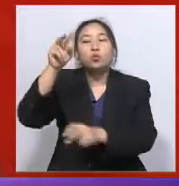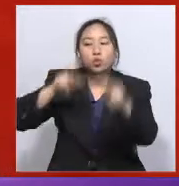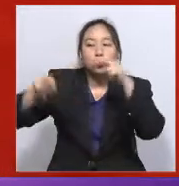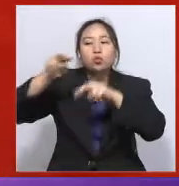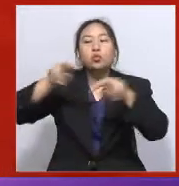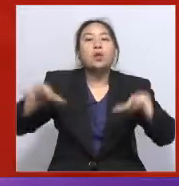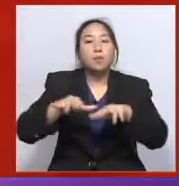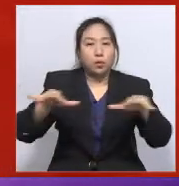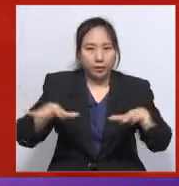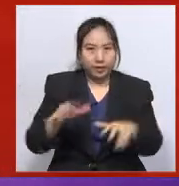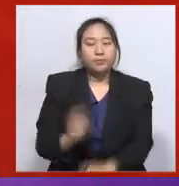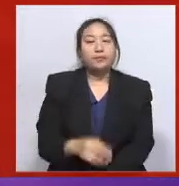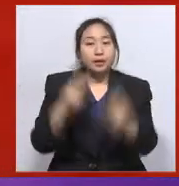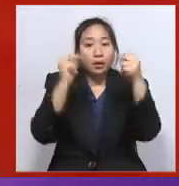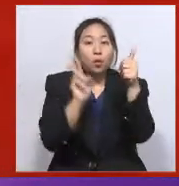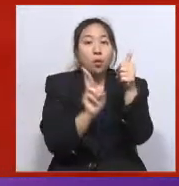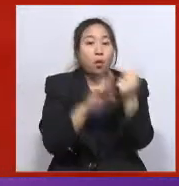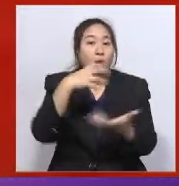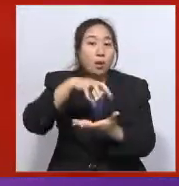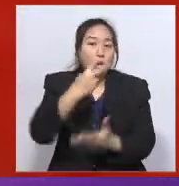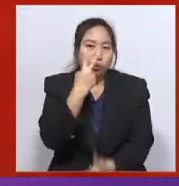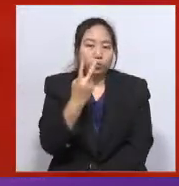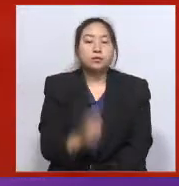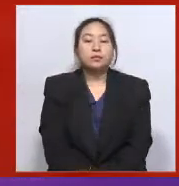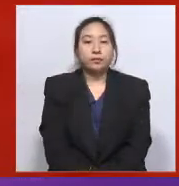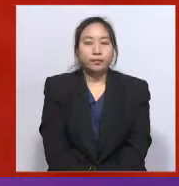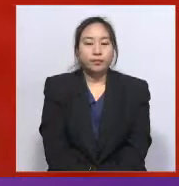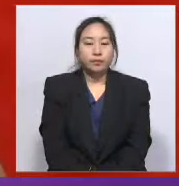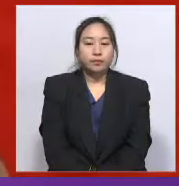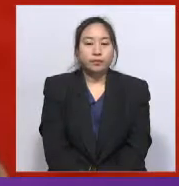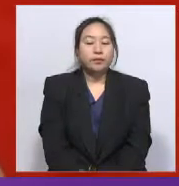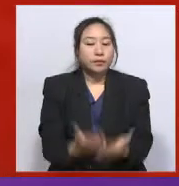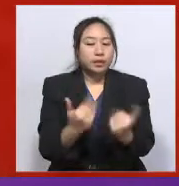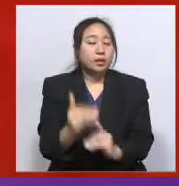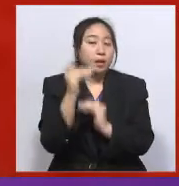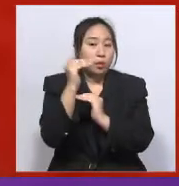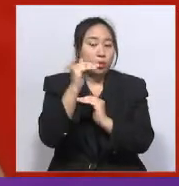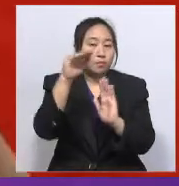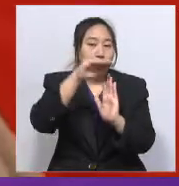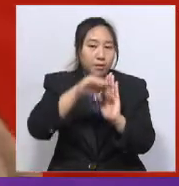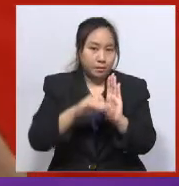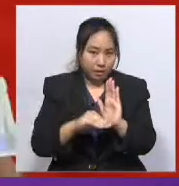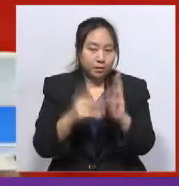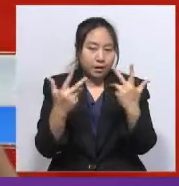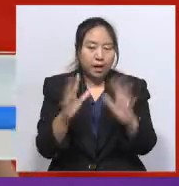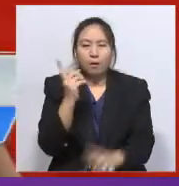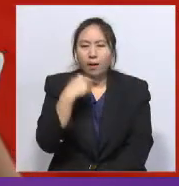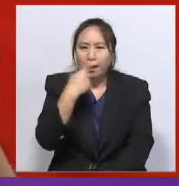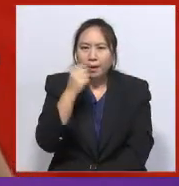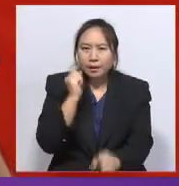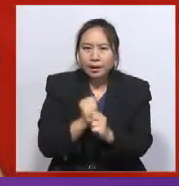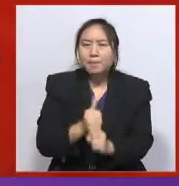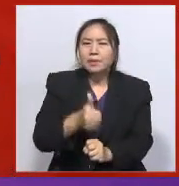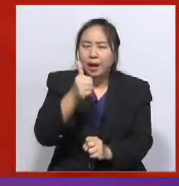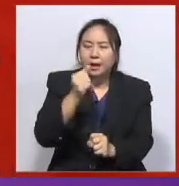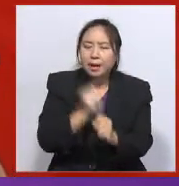ติครับลองไปฟังเสียงพลเอกประวิตรกันดูครับ เขากำหนดรถแมพไว้เลยว่าใครจะทำอะไรเมื่อไหร่อะไ